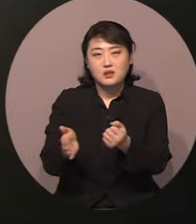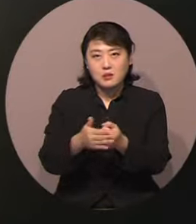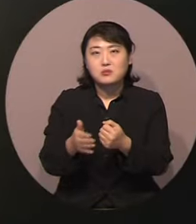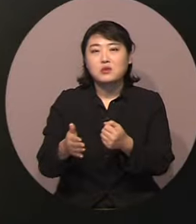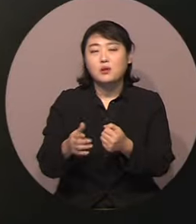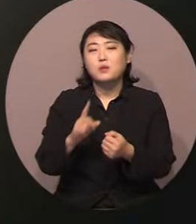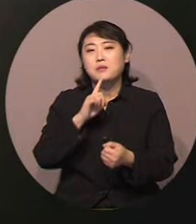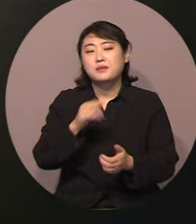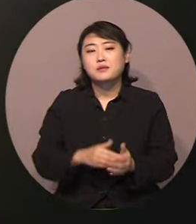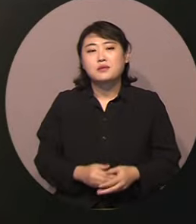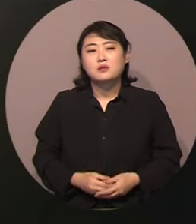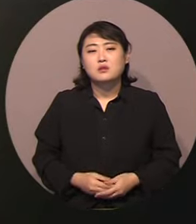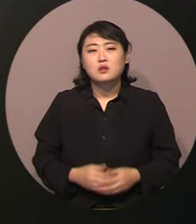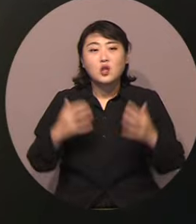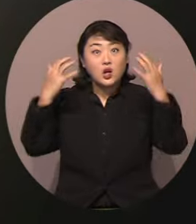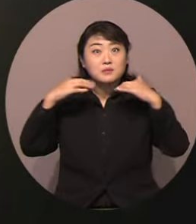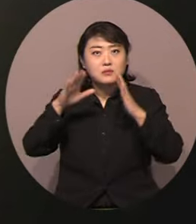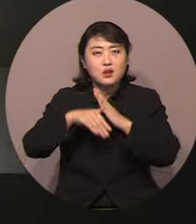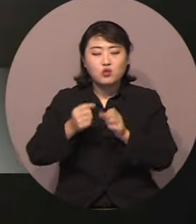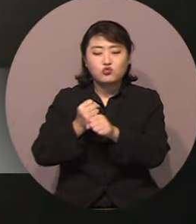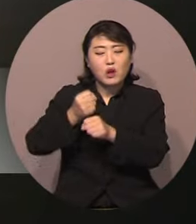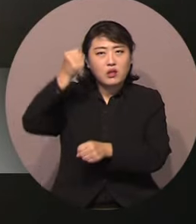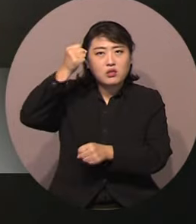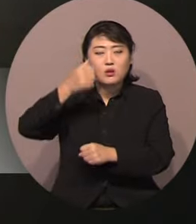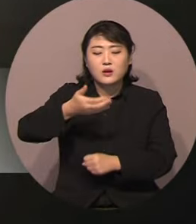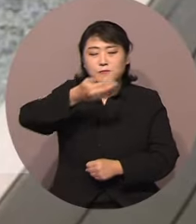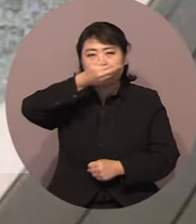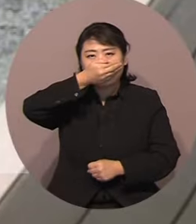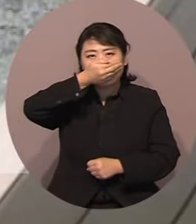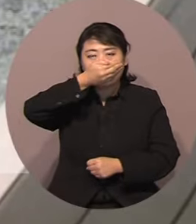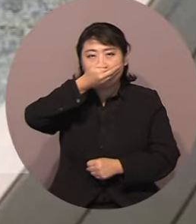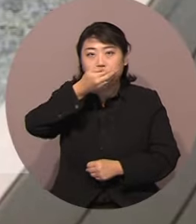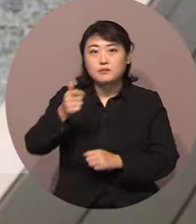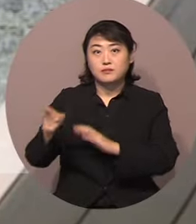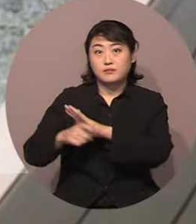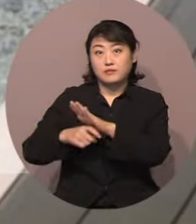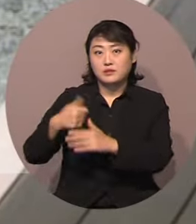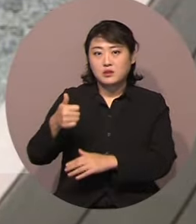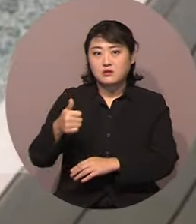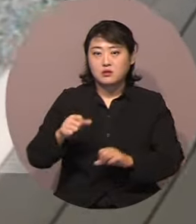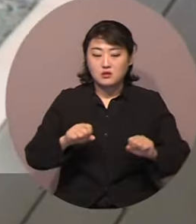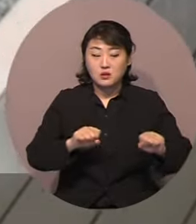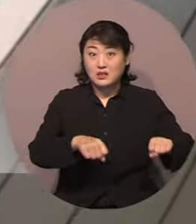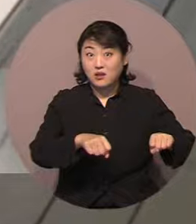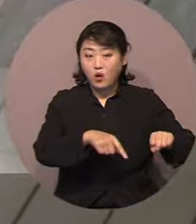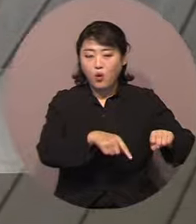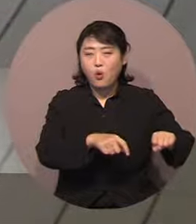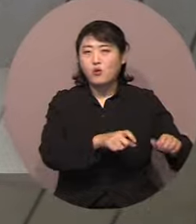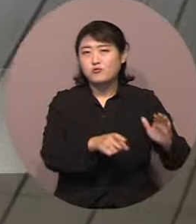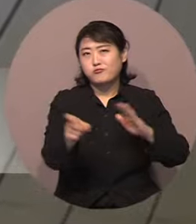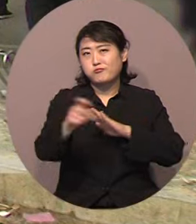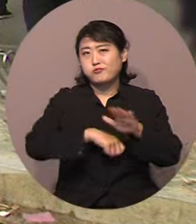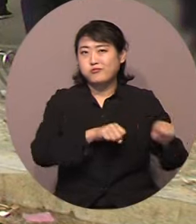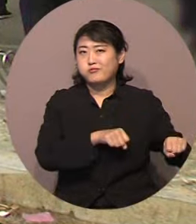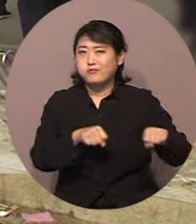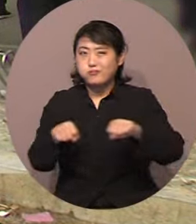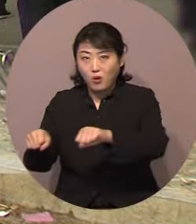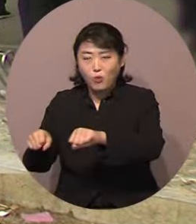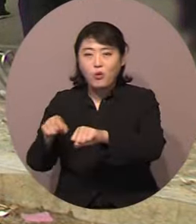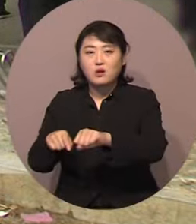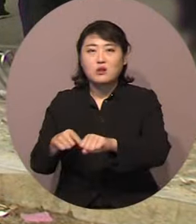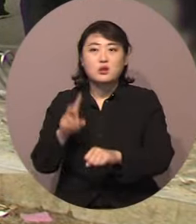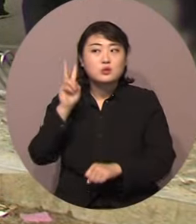기자입니다 한여름 대낮에 우산과 복면으로 얼굴을 가린 남성이 길가에 세워진 오토바이를 훔칩니다이